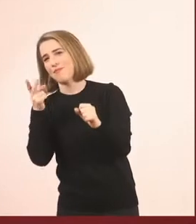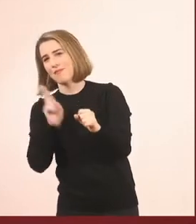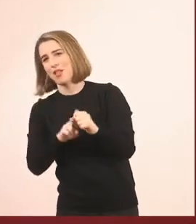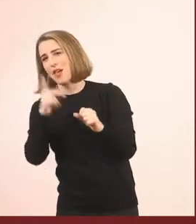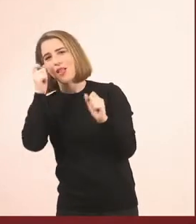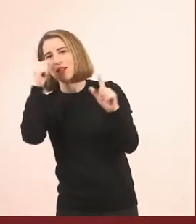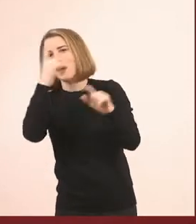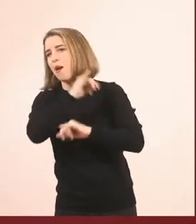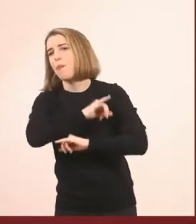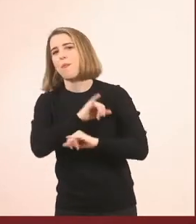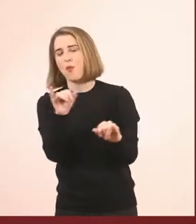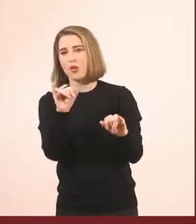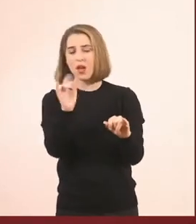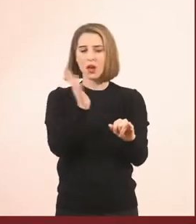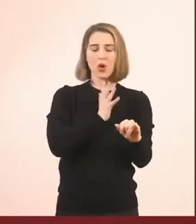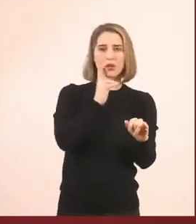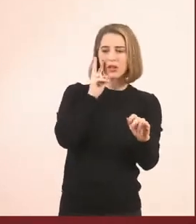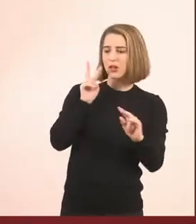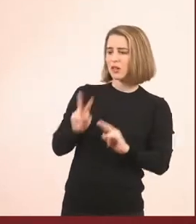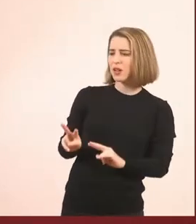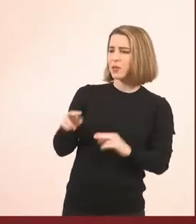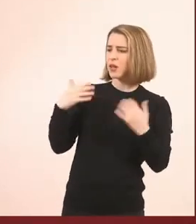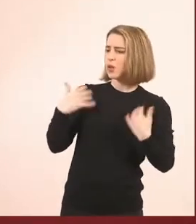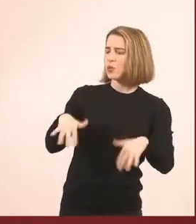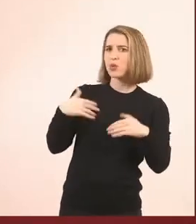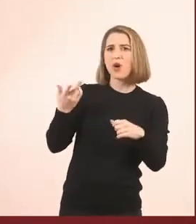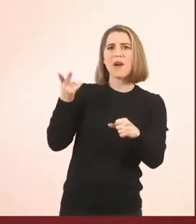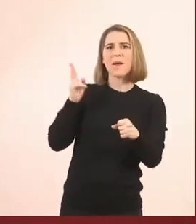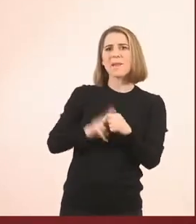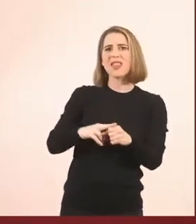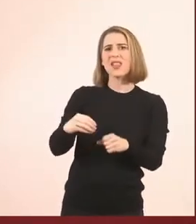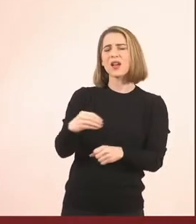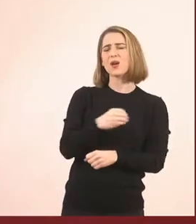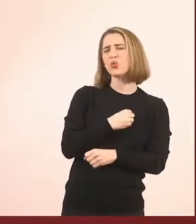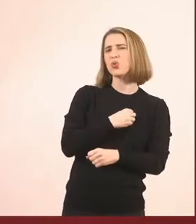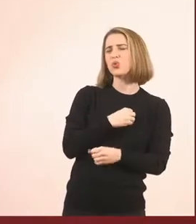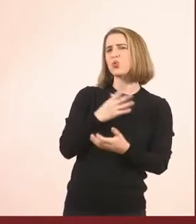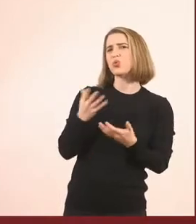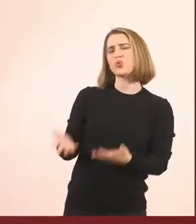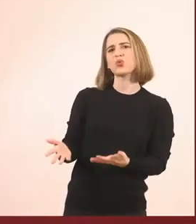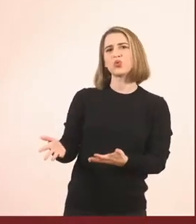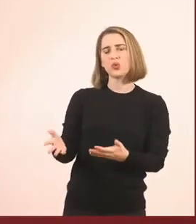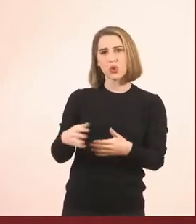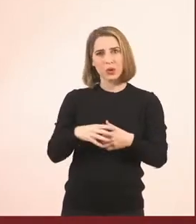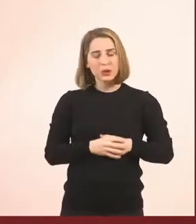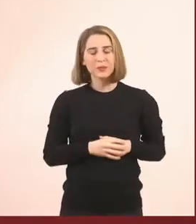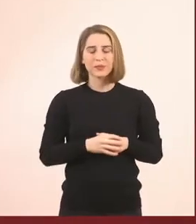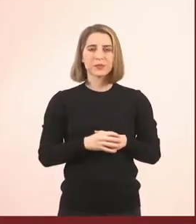πόλη και βλέπει το κοριτσάκι, το βλέπει ότι έχει φύγει από τη ζωή και τότε στενοχωριέται. Αυτό λοιπόν το